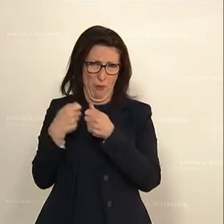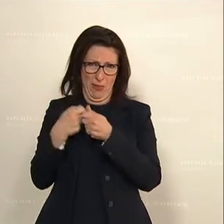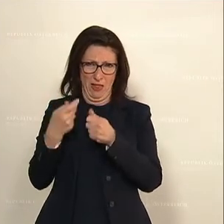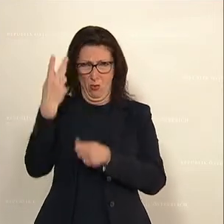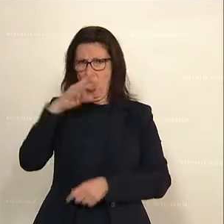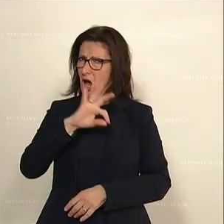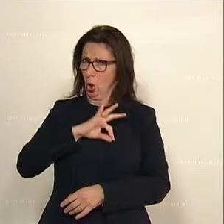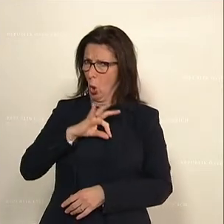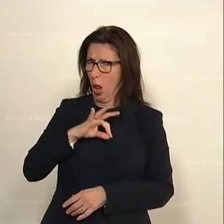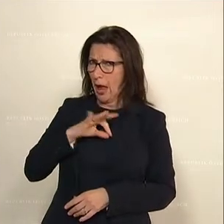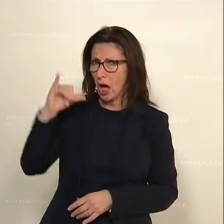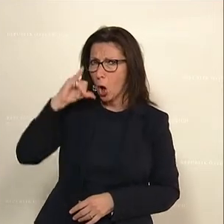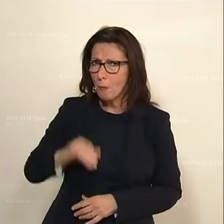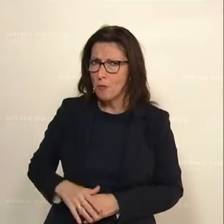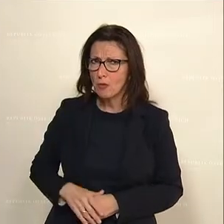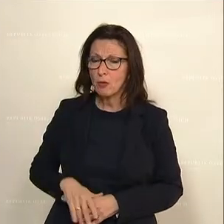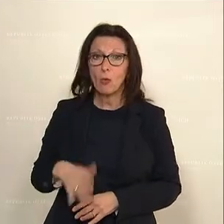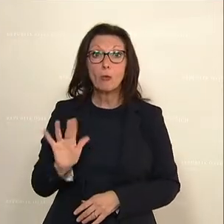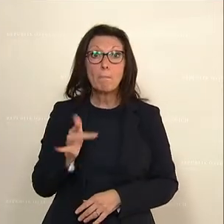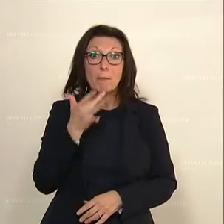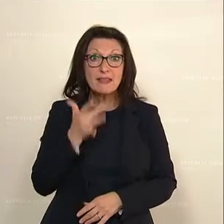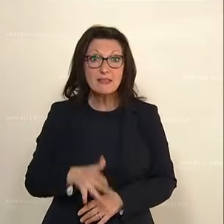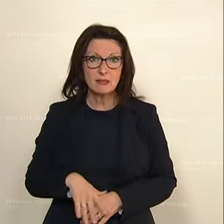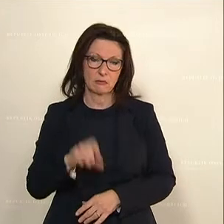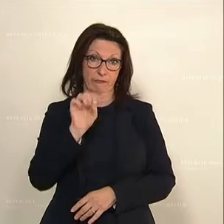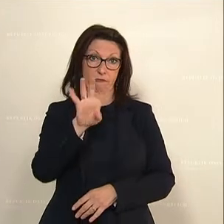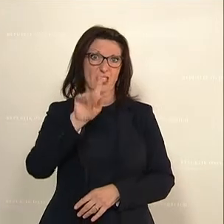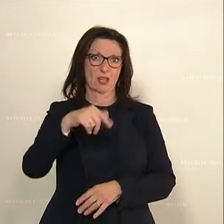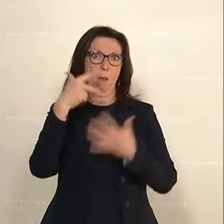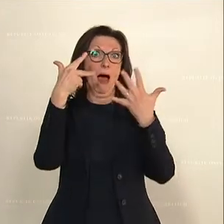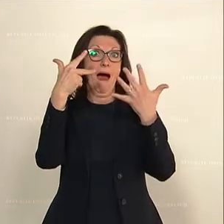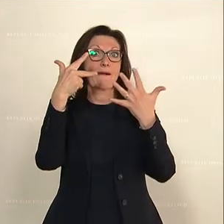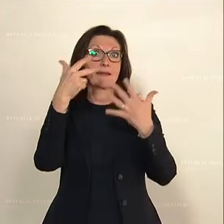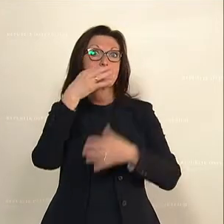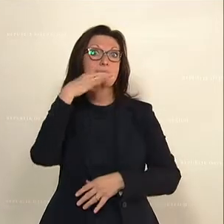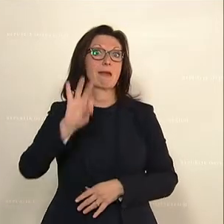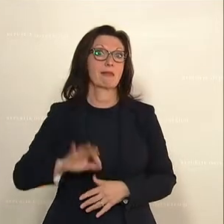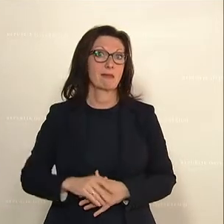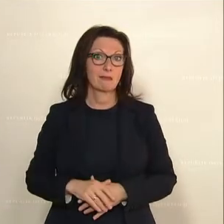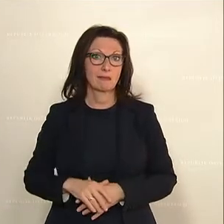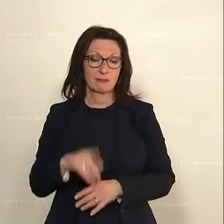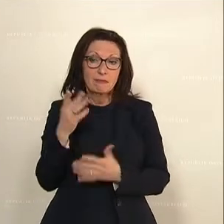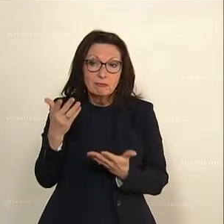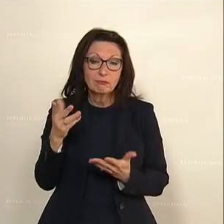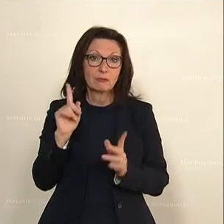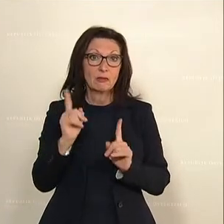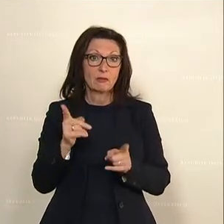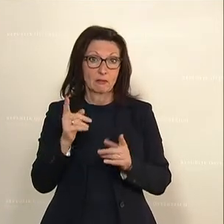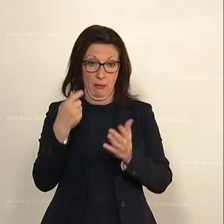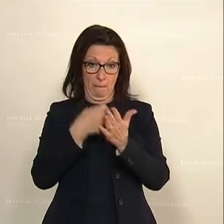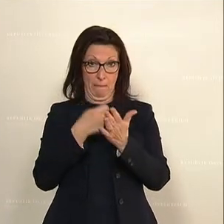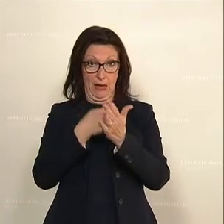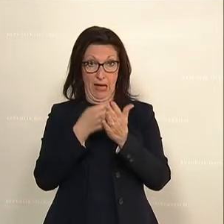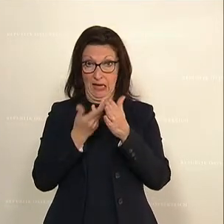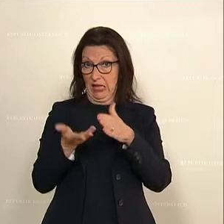Kopf. Und beim Benzin sind sogar 14,8 Cent. Ursächlich für diese